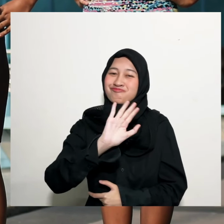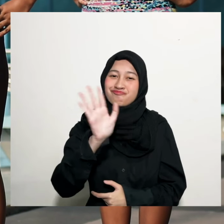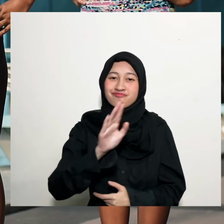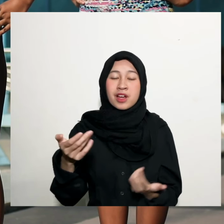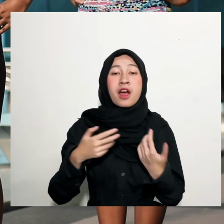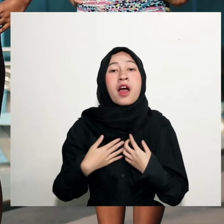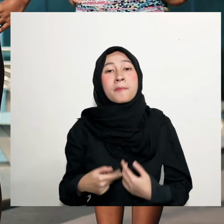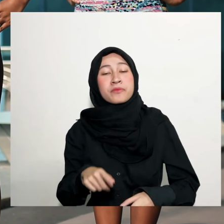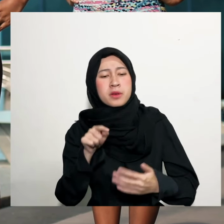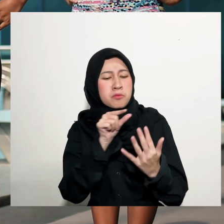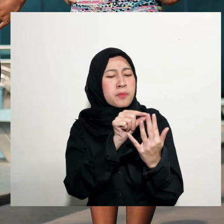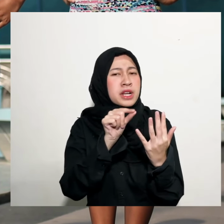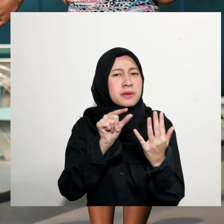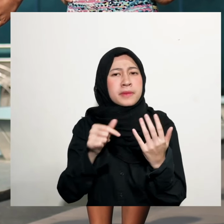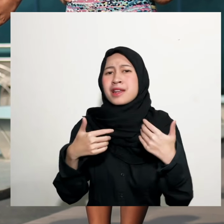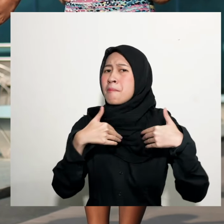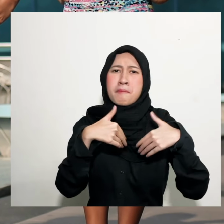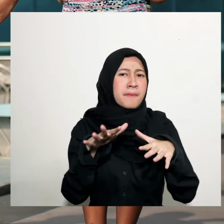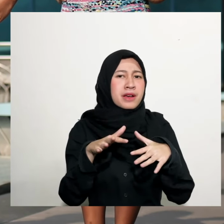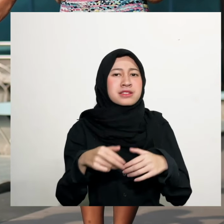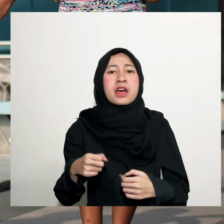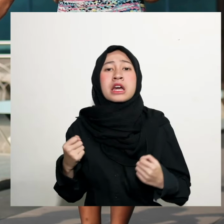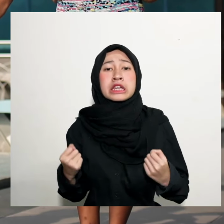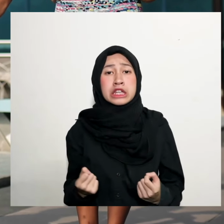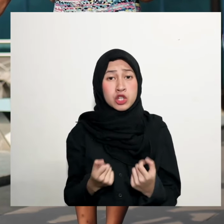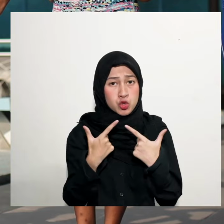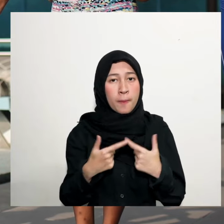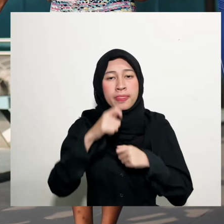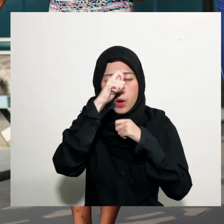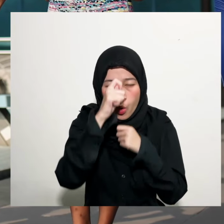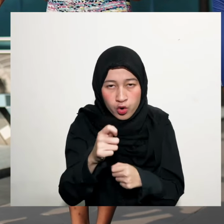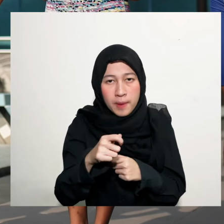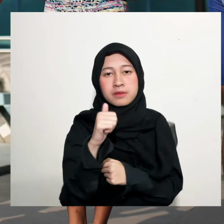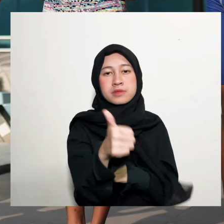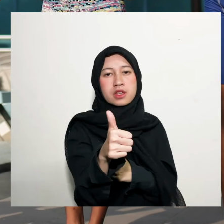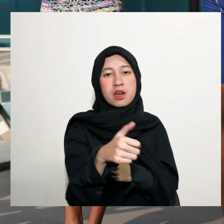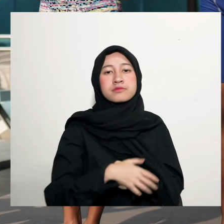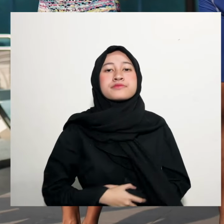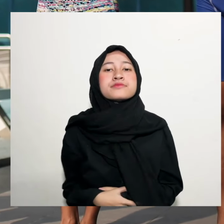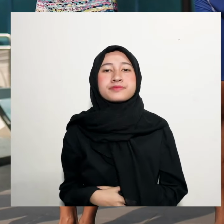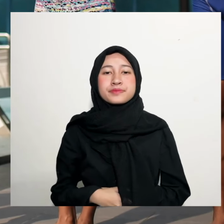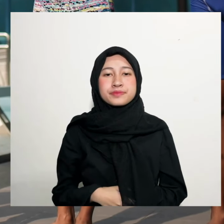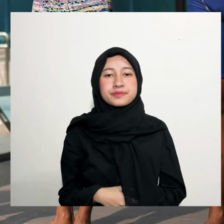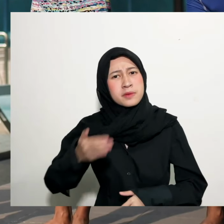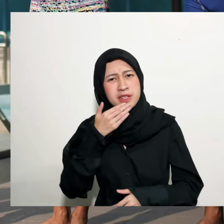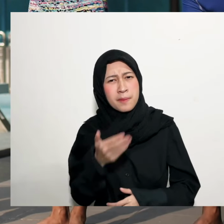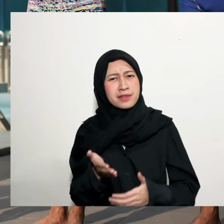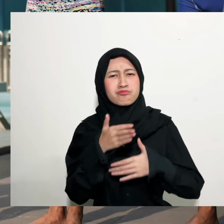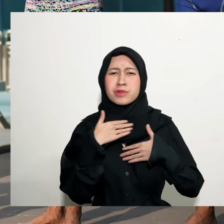hidup tanpa rasa takut, serta bebas menentukan pilihan dan hidup secara terhormat.